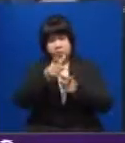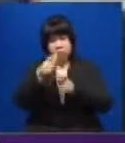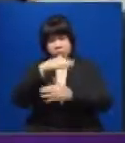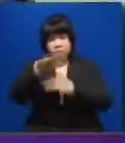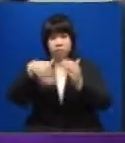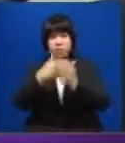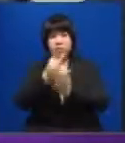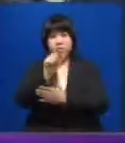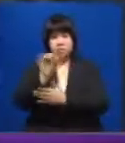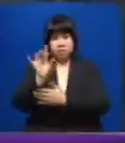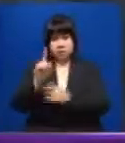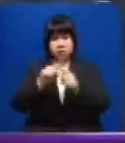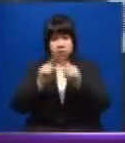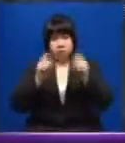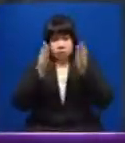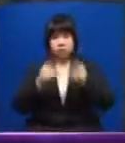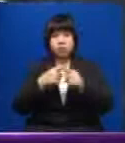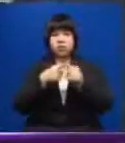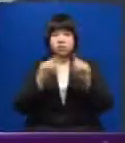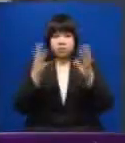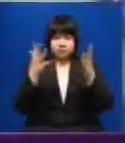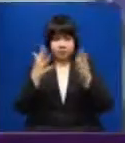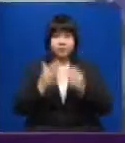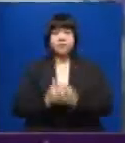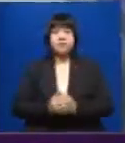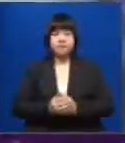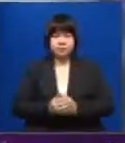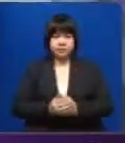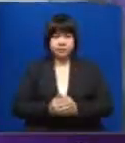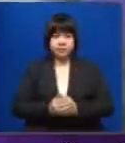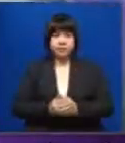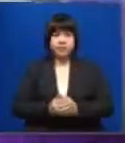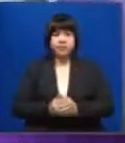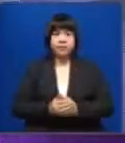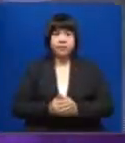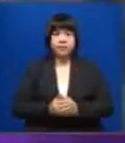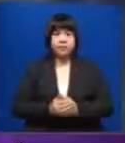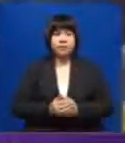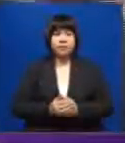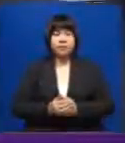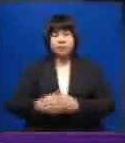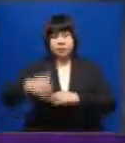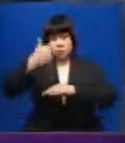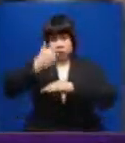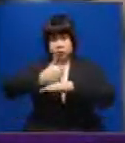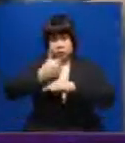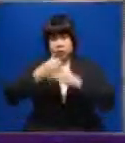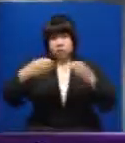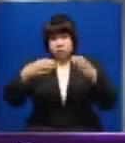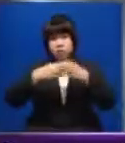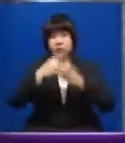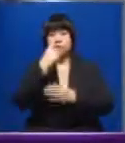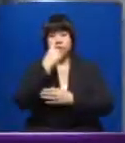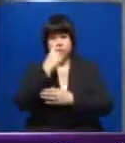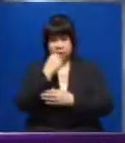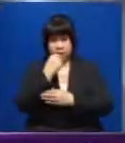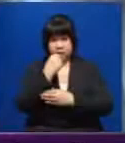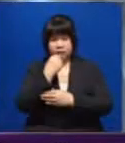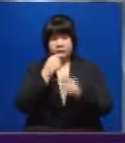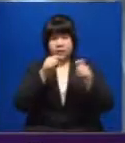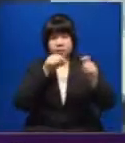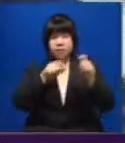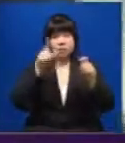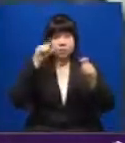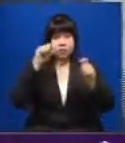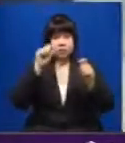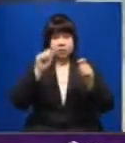แต่ไม่มีผู้ได้รับบาดเจ็บด้านนายชาติชายเอื้ออังกรูขจรแกนนำคนเสื้อแดงแม่สอดเปิด